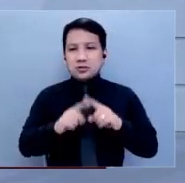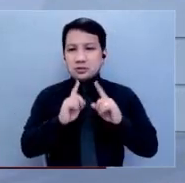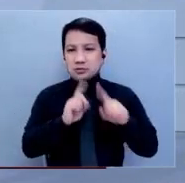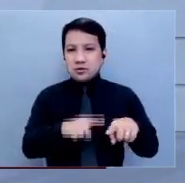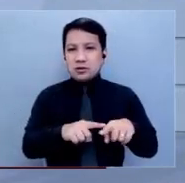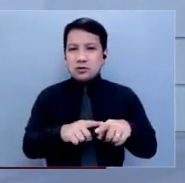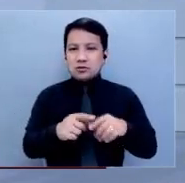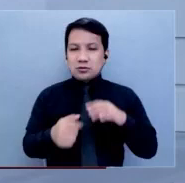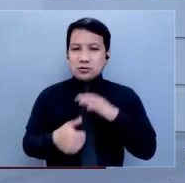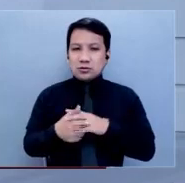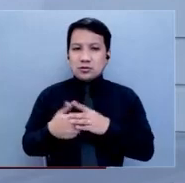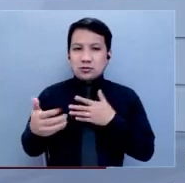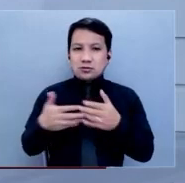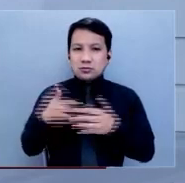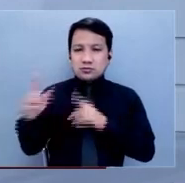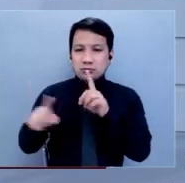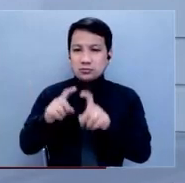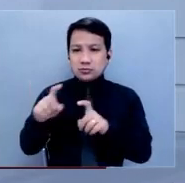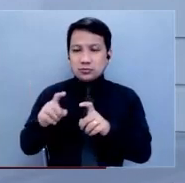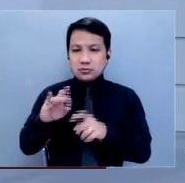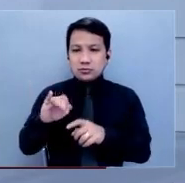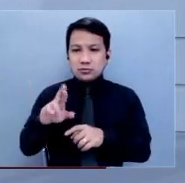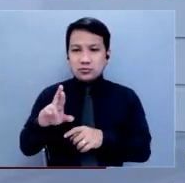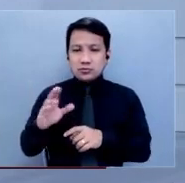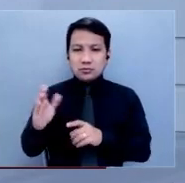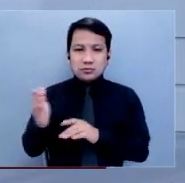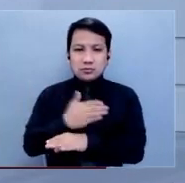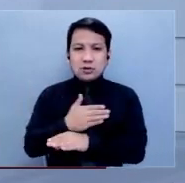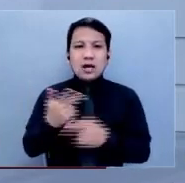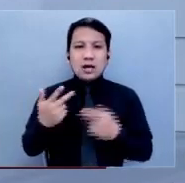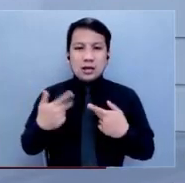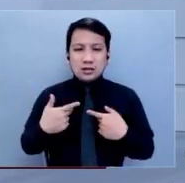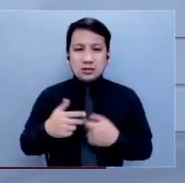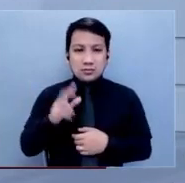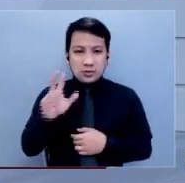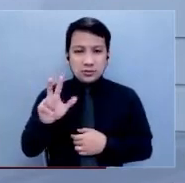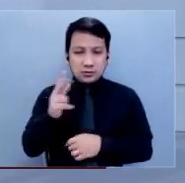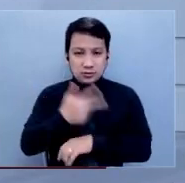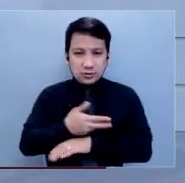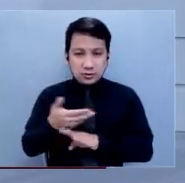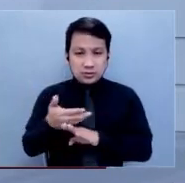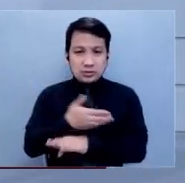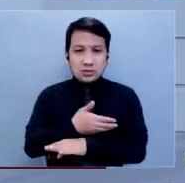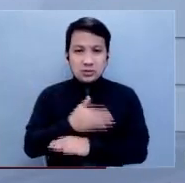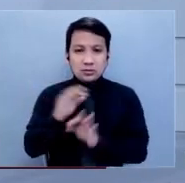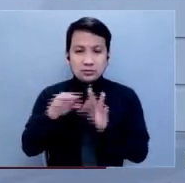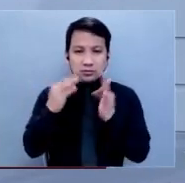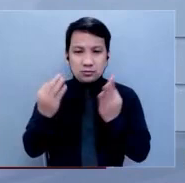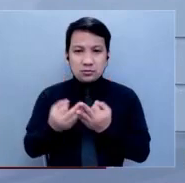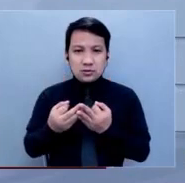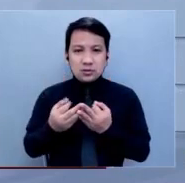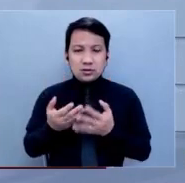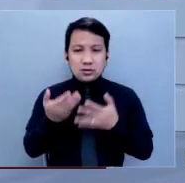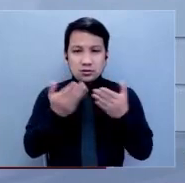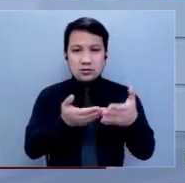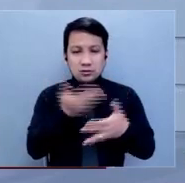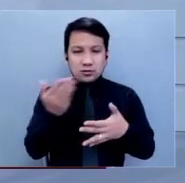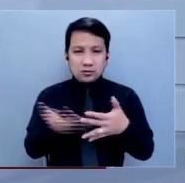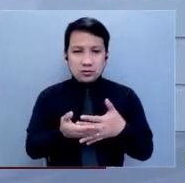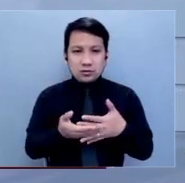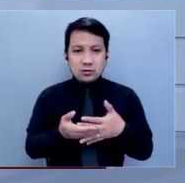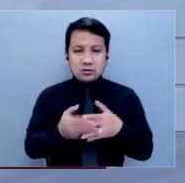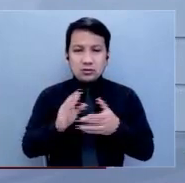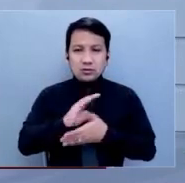ito kinwestiyon ng mga Marcos nung meron pa silang 30 days sa ang pamilya para magsampa ng kanilang complaint